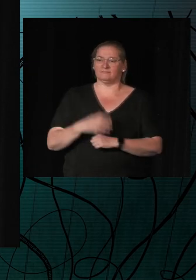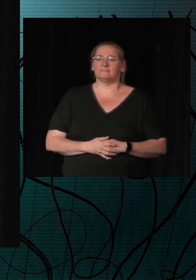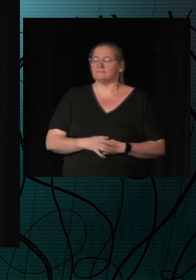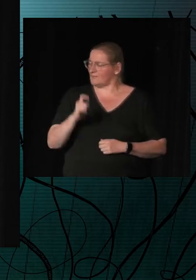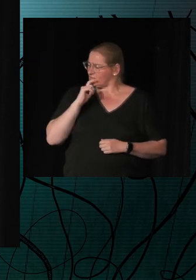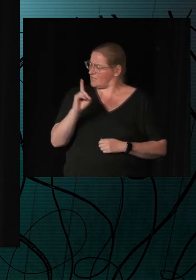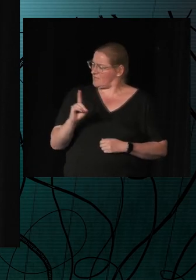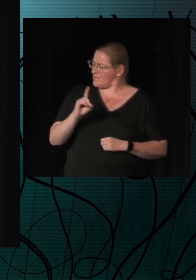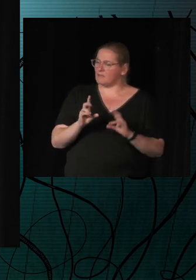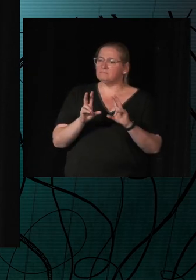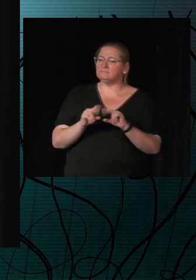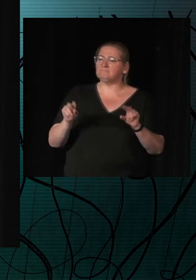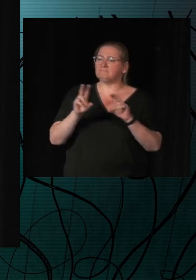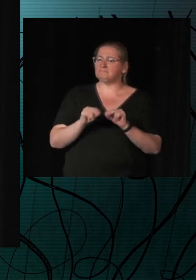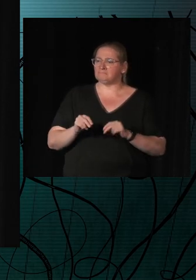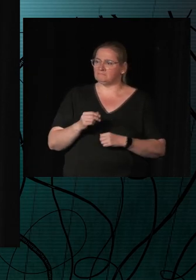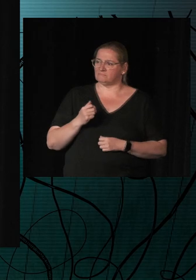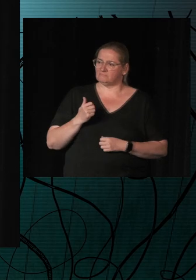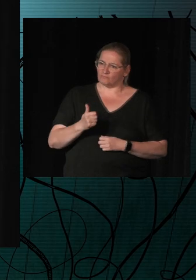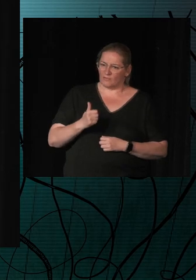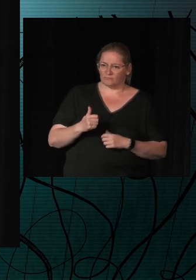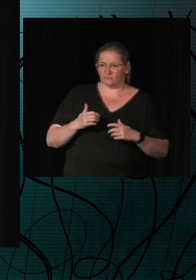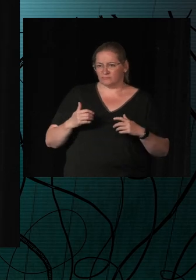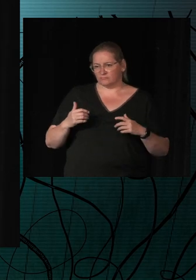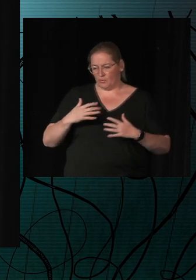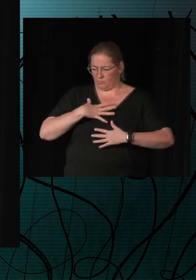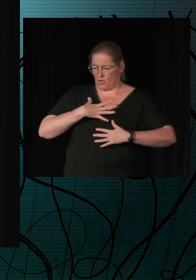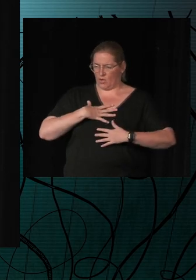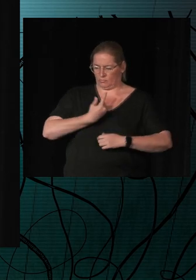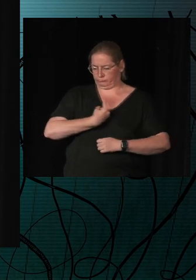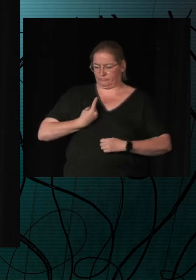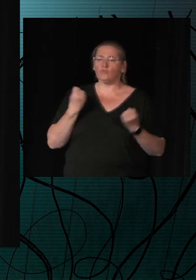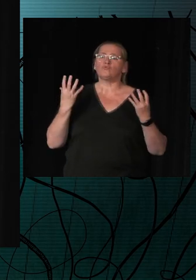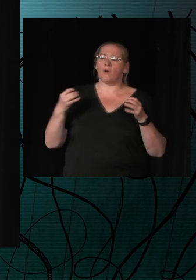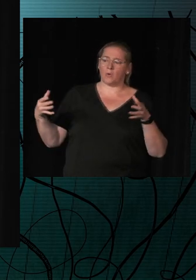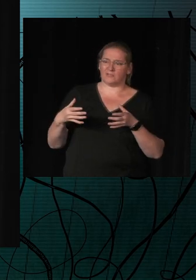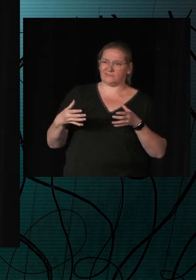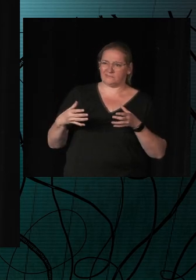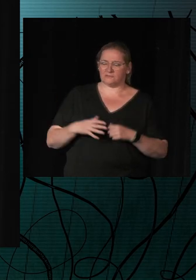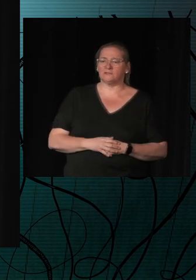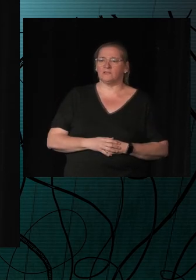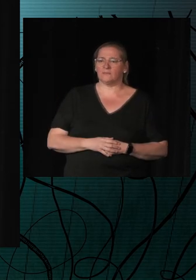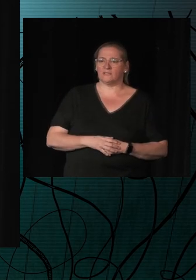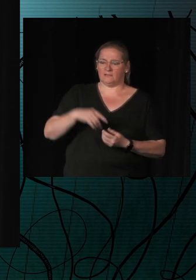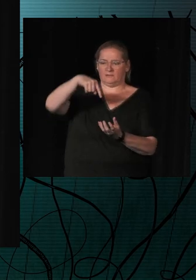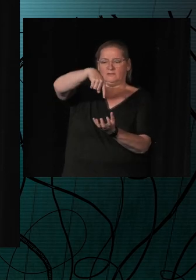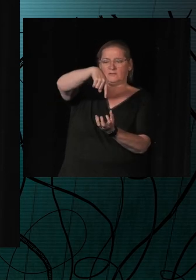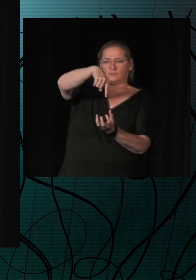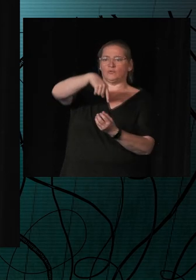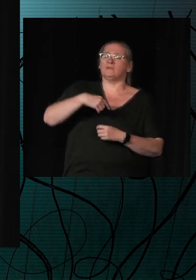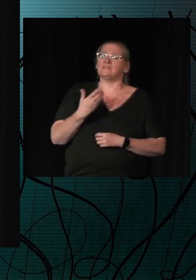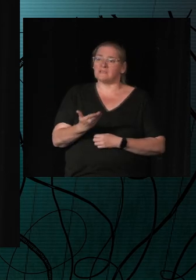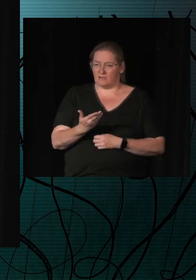l'heure tu disais que tu n'avais pas une expérience très collective de la peur en tout cas la plupart du temps mais Dark Souls c'est aussi un jeu qui est basé sur